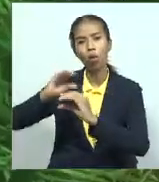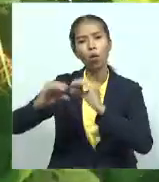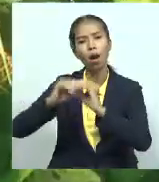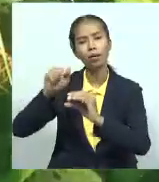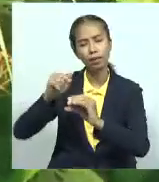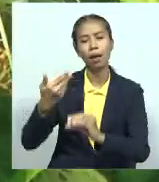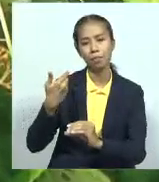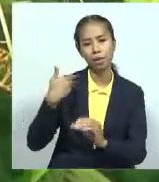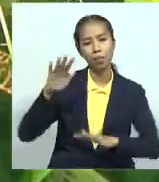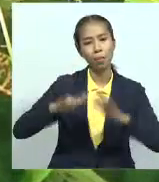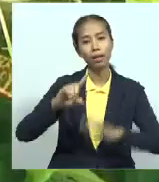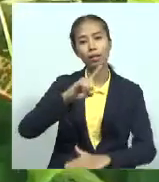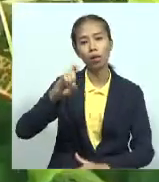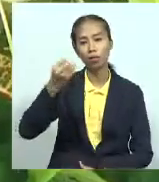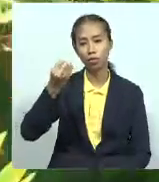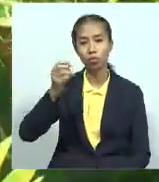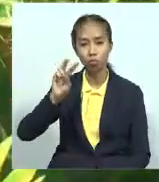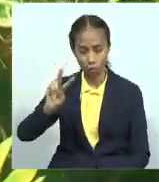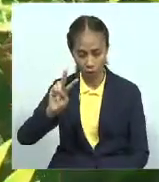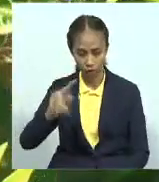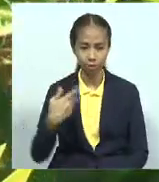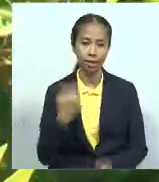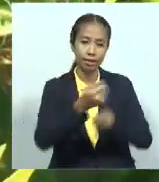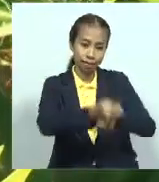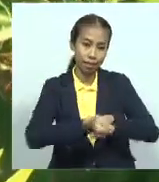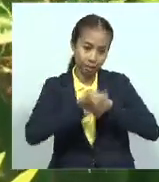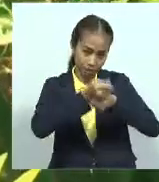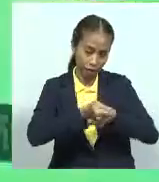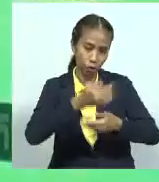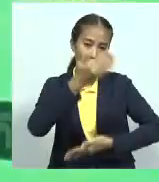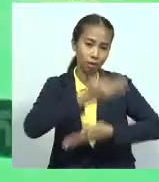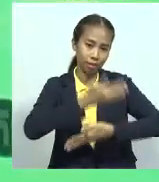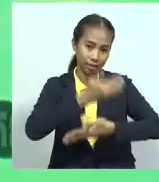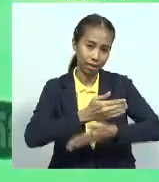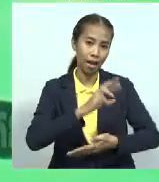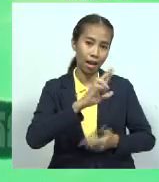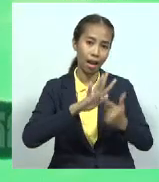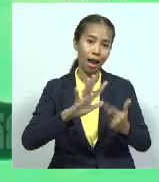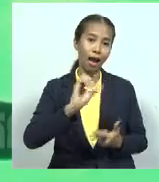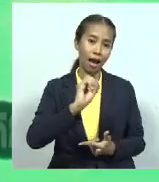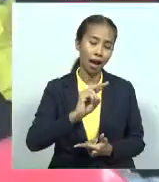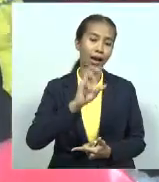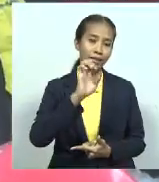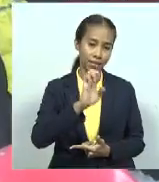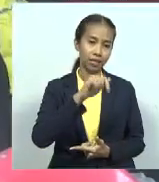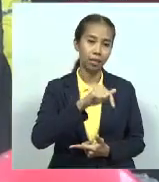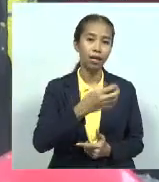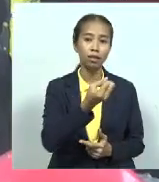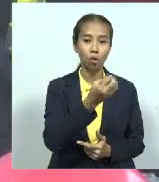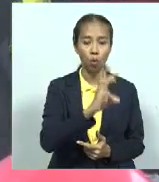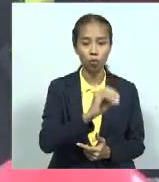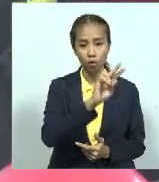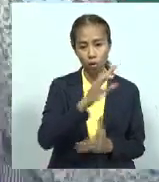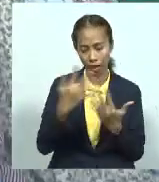ำนวน112คนแบ่งเป็นเกษตรกรในพื้นที่เขื่อนลาสีสไลด์62คนและเกษตรกรในพื้นที่เ